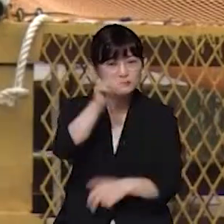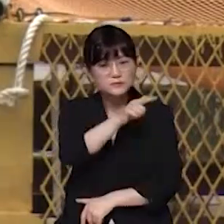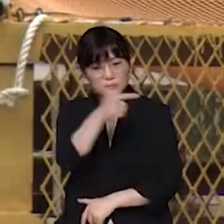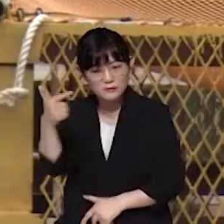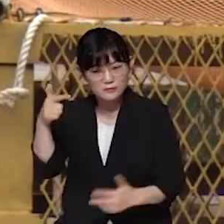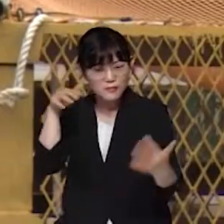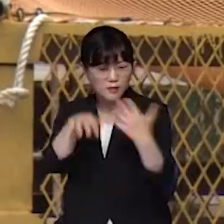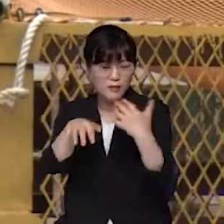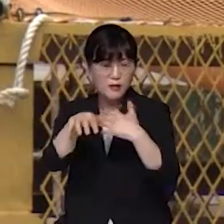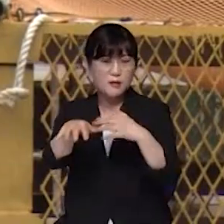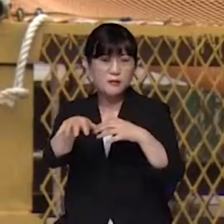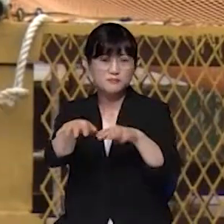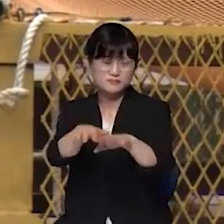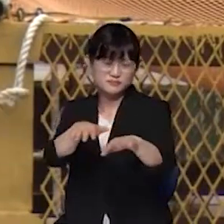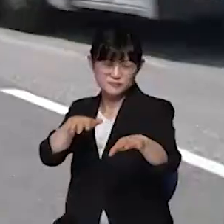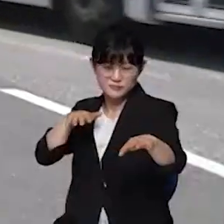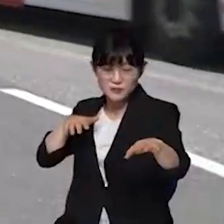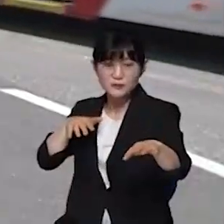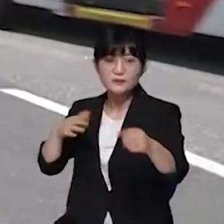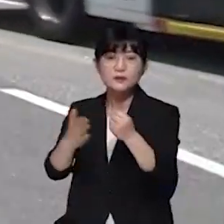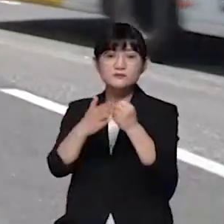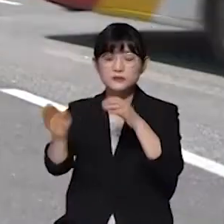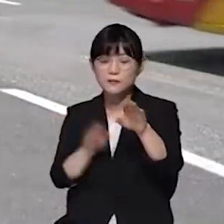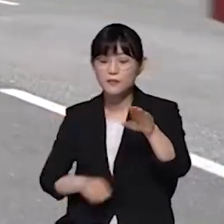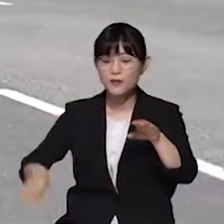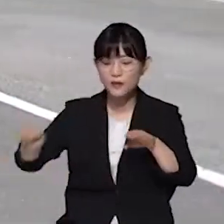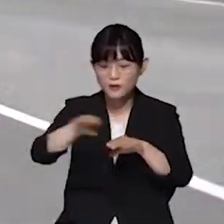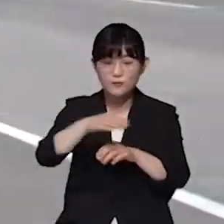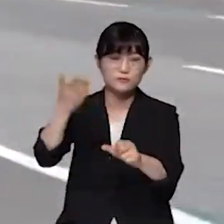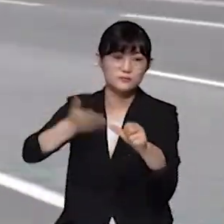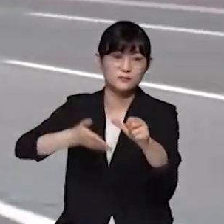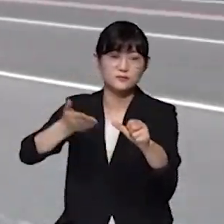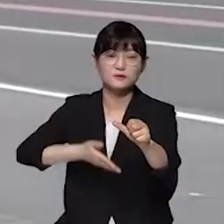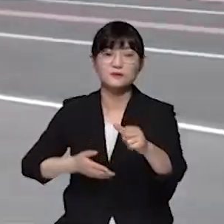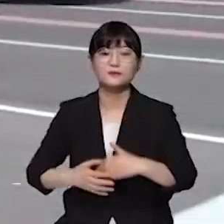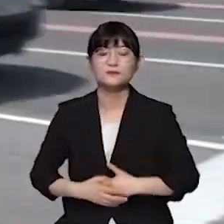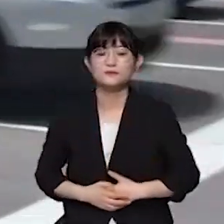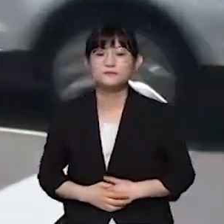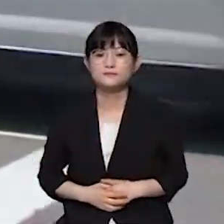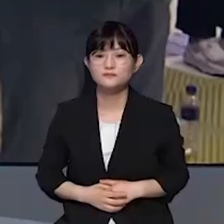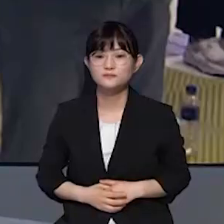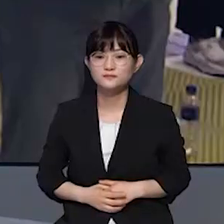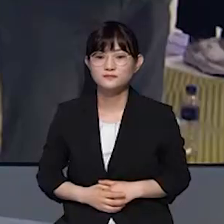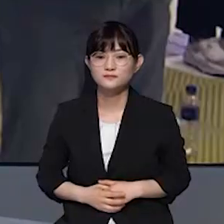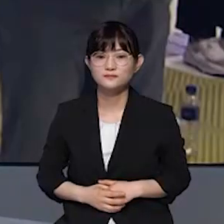혼잡이 예상되는 만큼 우회 도로를 이용할 것을 당부했습니다.